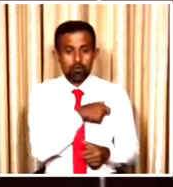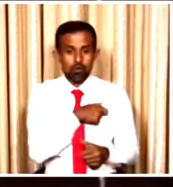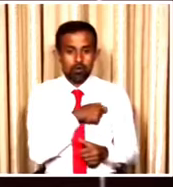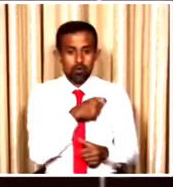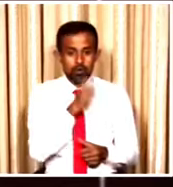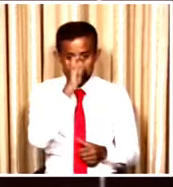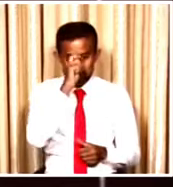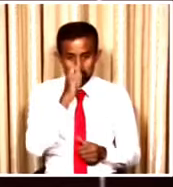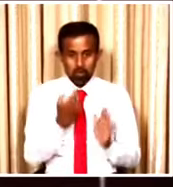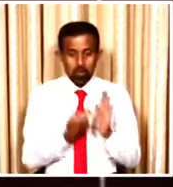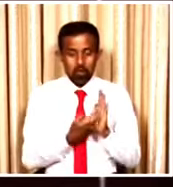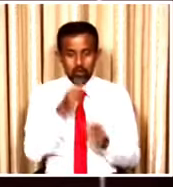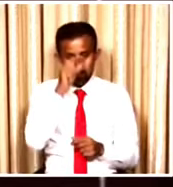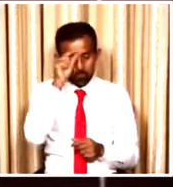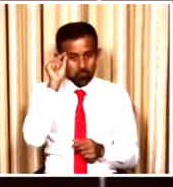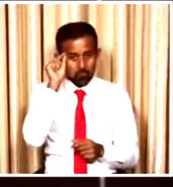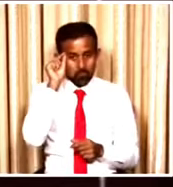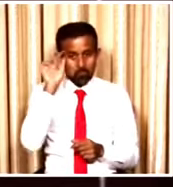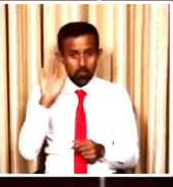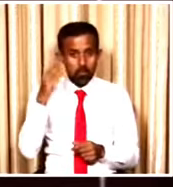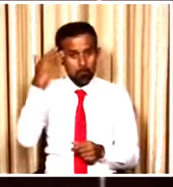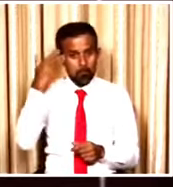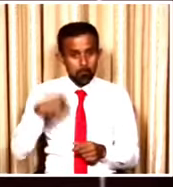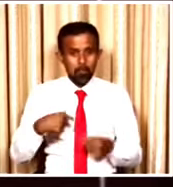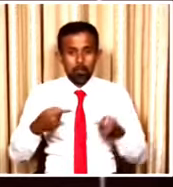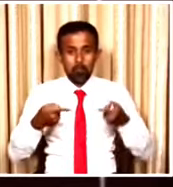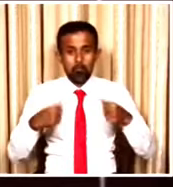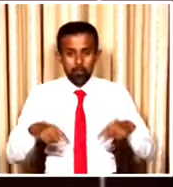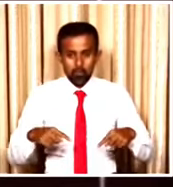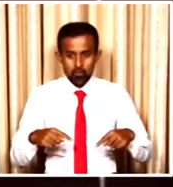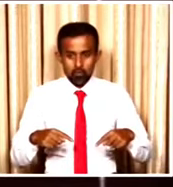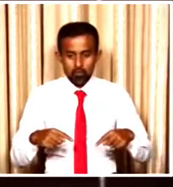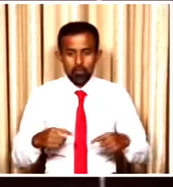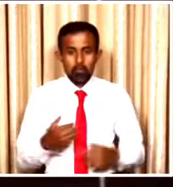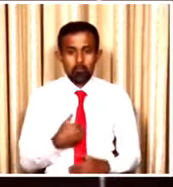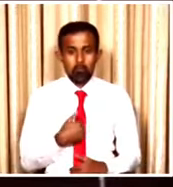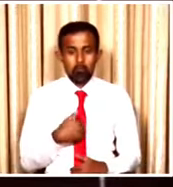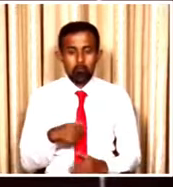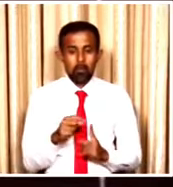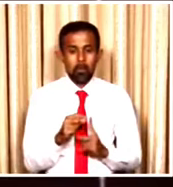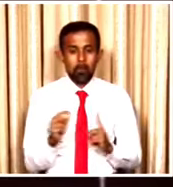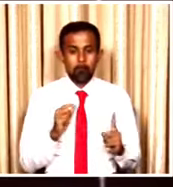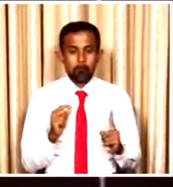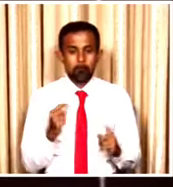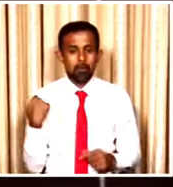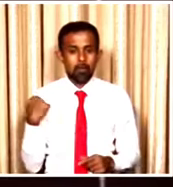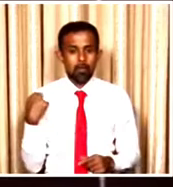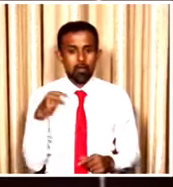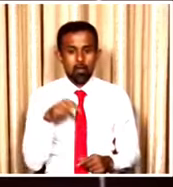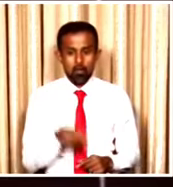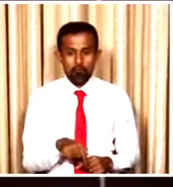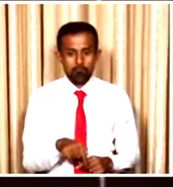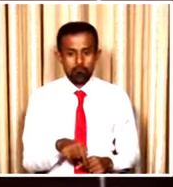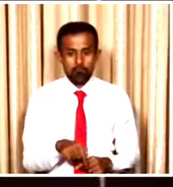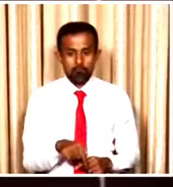பிற்பாடு ஒரு கிழமை கடந்து நான் இந்த பாராளுமன்றத்துக்கு வருகை தந்திருக்கிறேன். ஆகவே முதலிலே நான் அவருக்கு